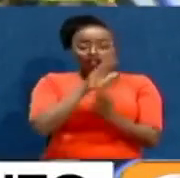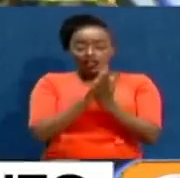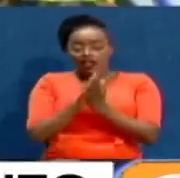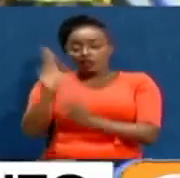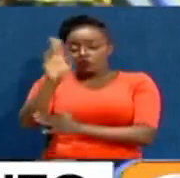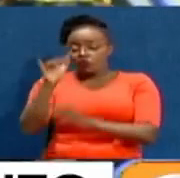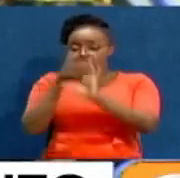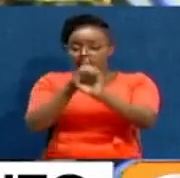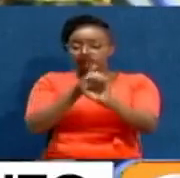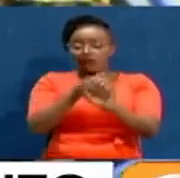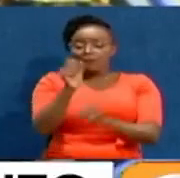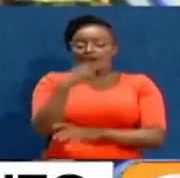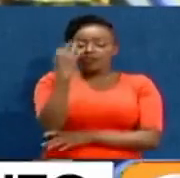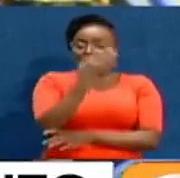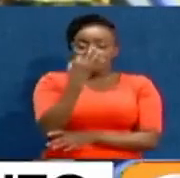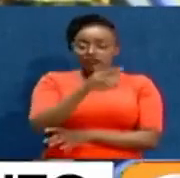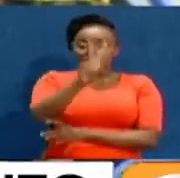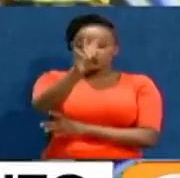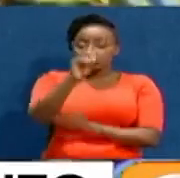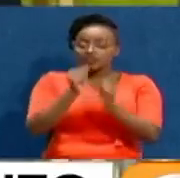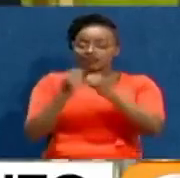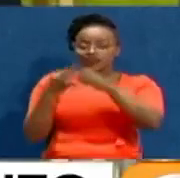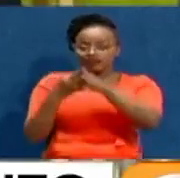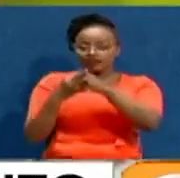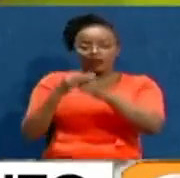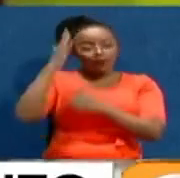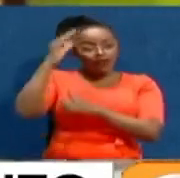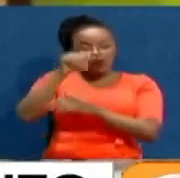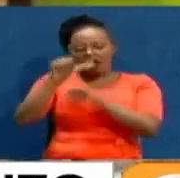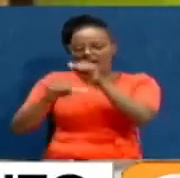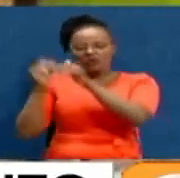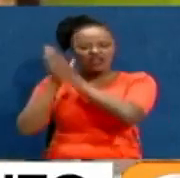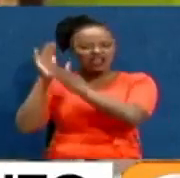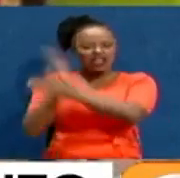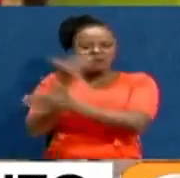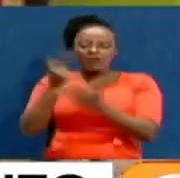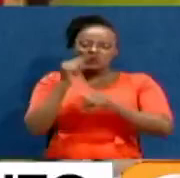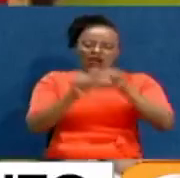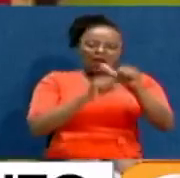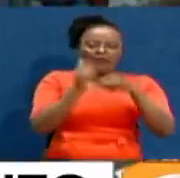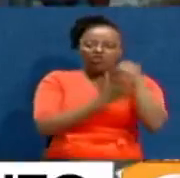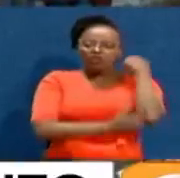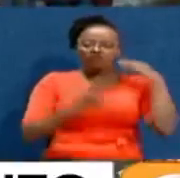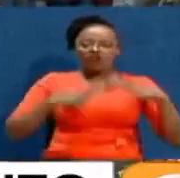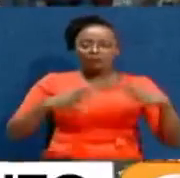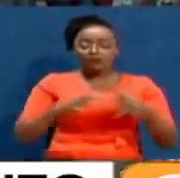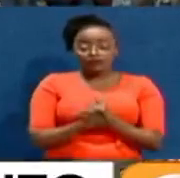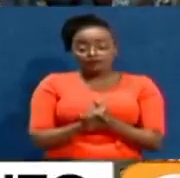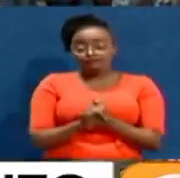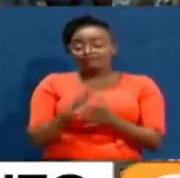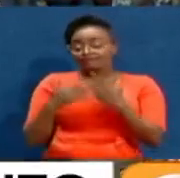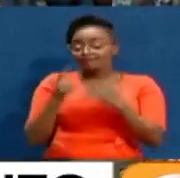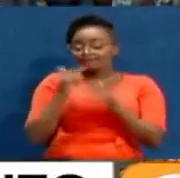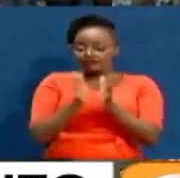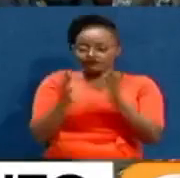Raila Odinga mwezi Machi mwaka 2018. I don't know about the reggae, maybe I can talk about the hustlers. Aliyoyasema Kenyatta